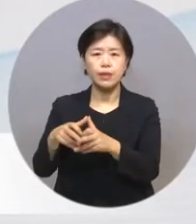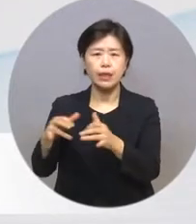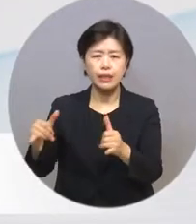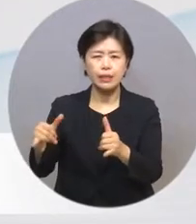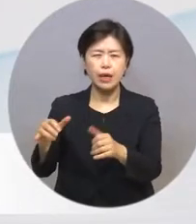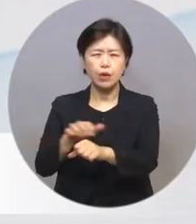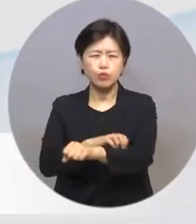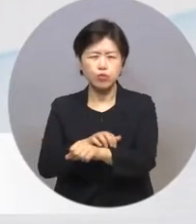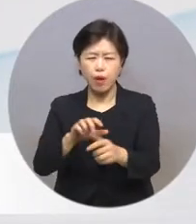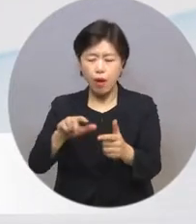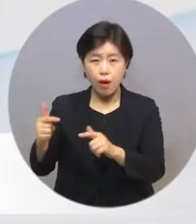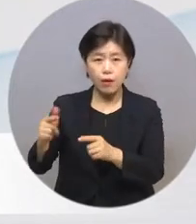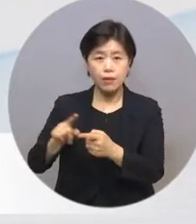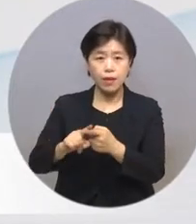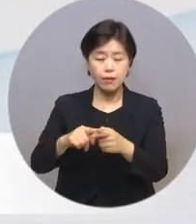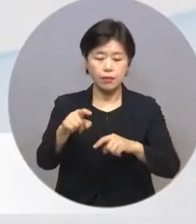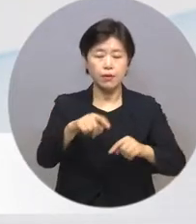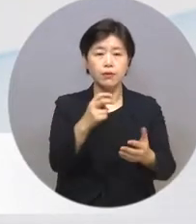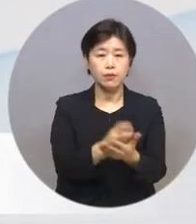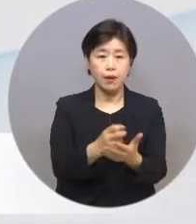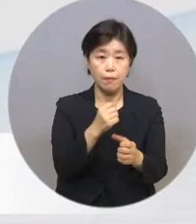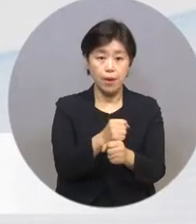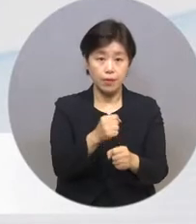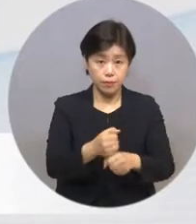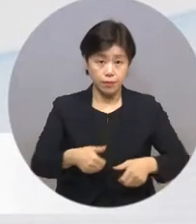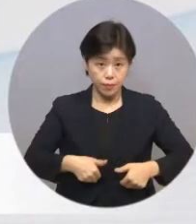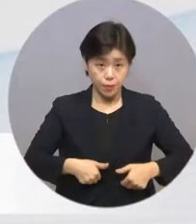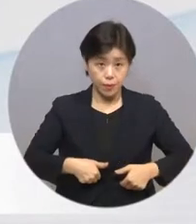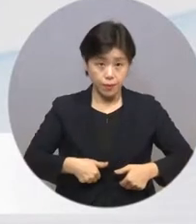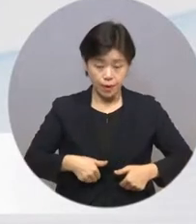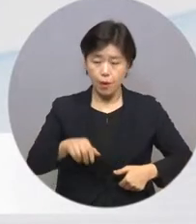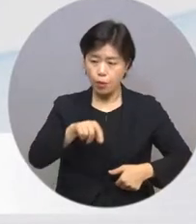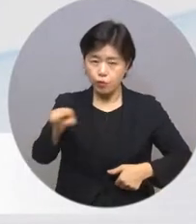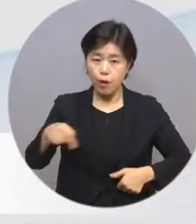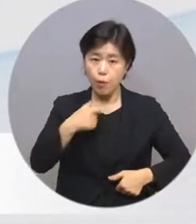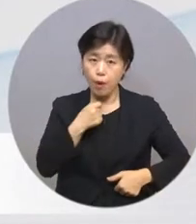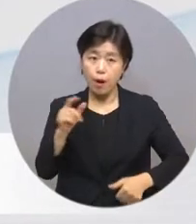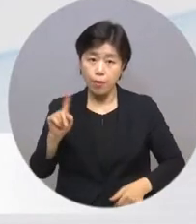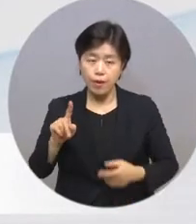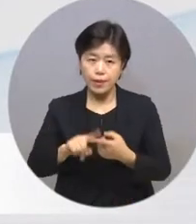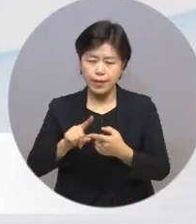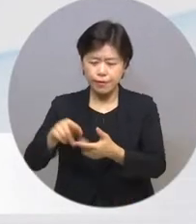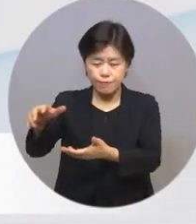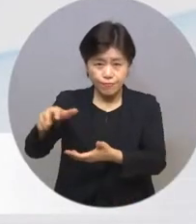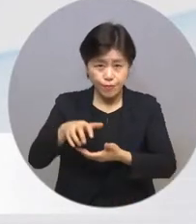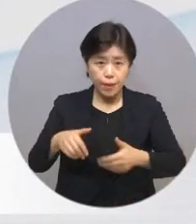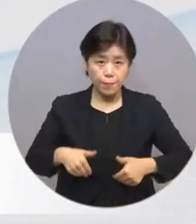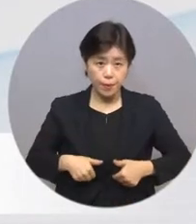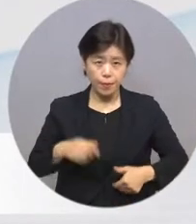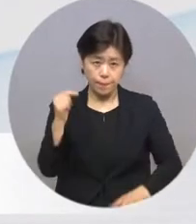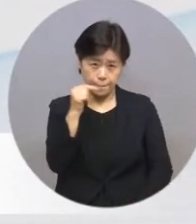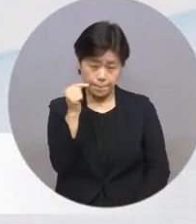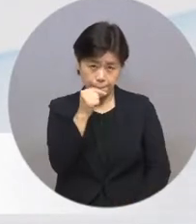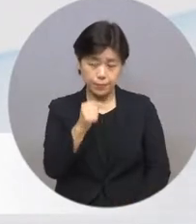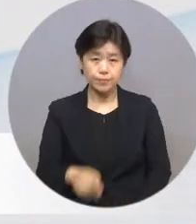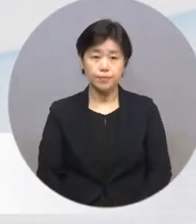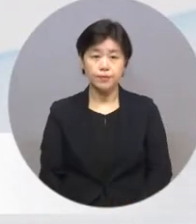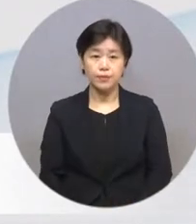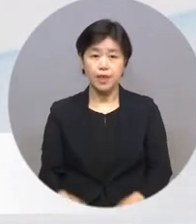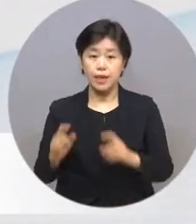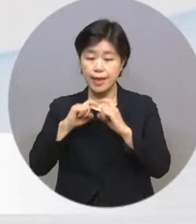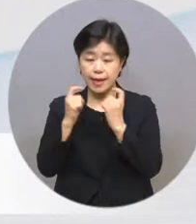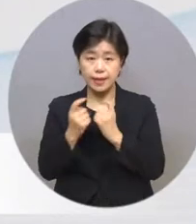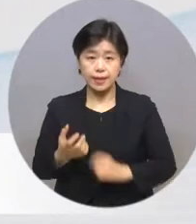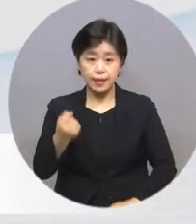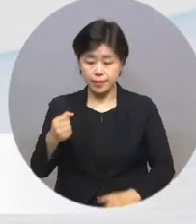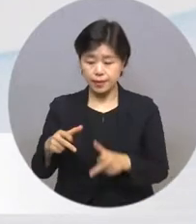정책의 수요자 입장에서 다시 꼼꼼하게 점검하겠습니다 개인이 가진